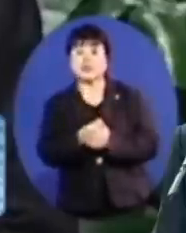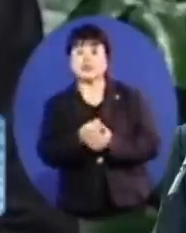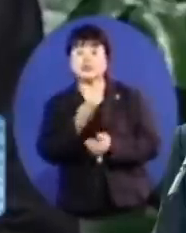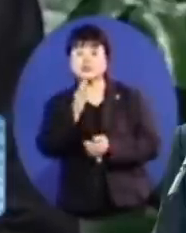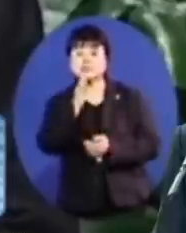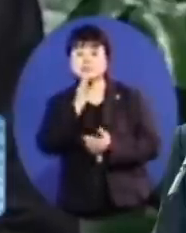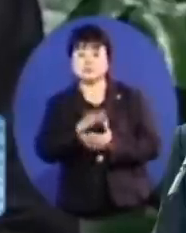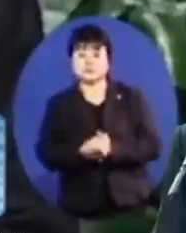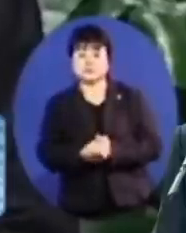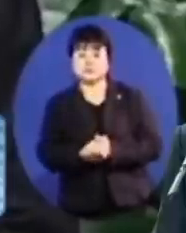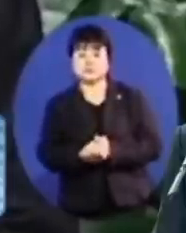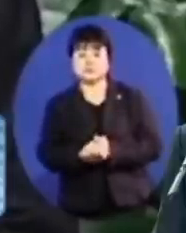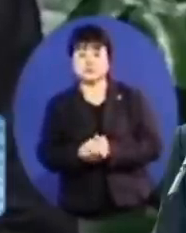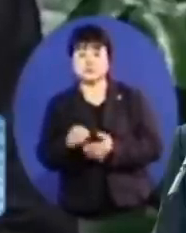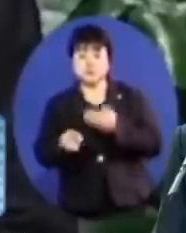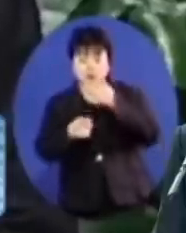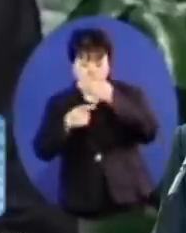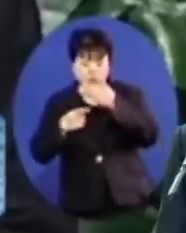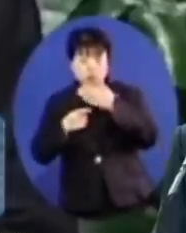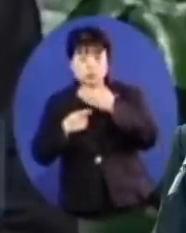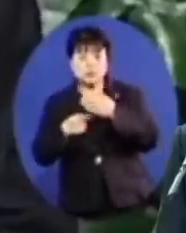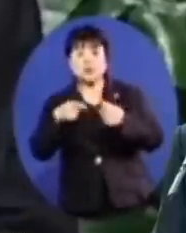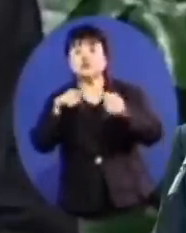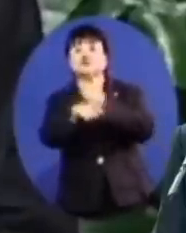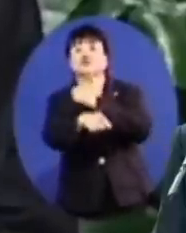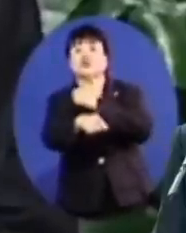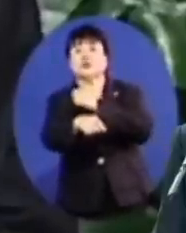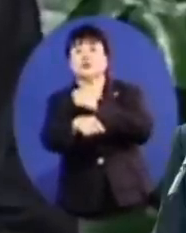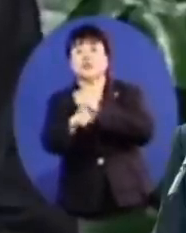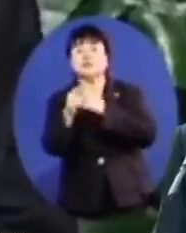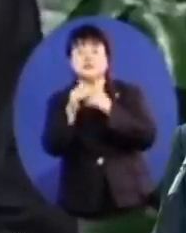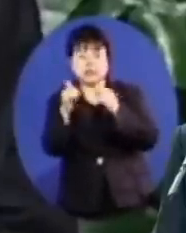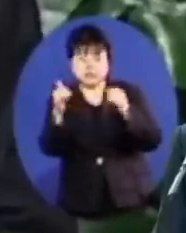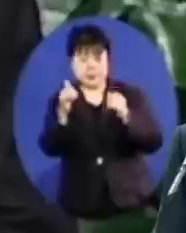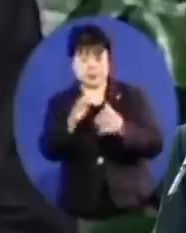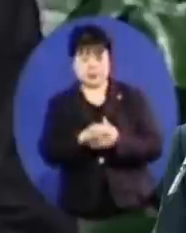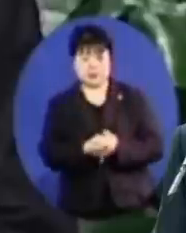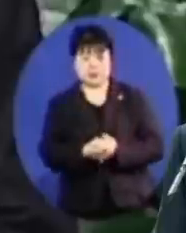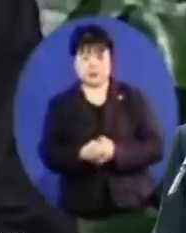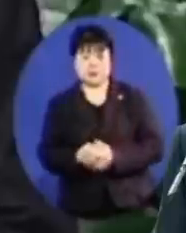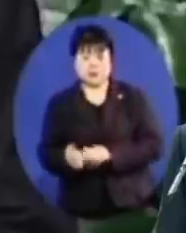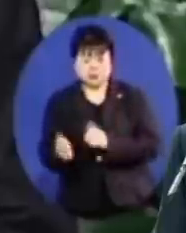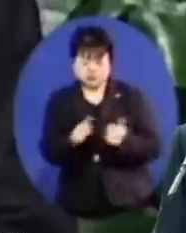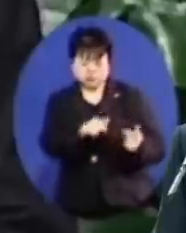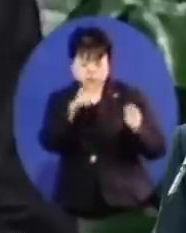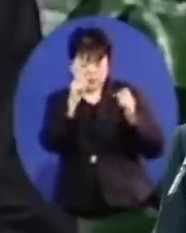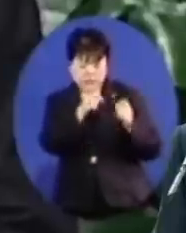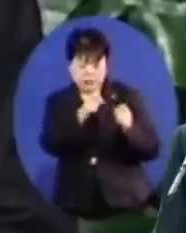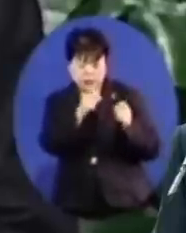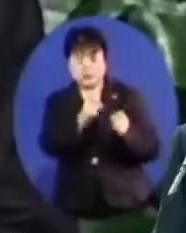있다가 돈을 빼앗기 위해서 그 사람을 죽입니다. 한 사람이 거의 죽게 되었는데